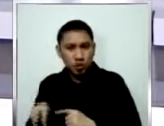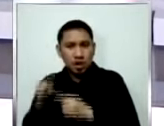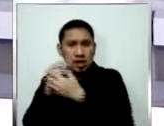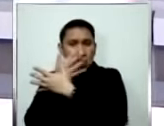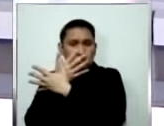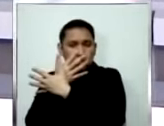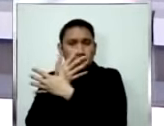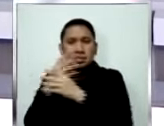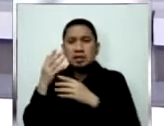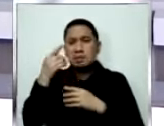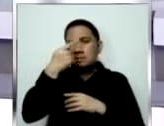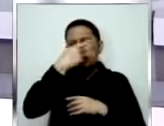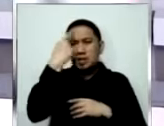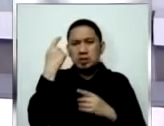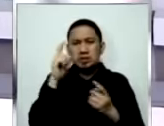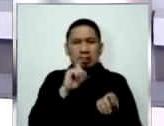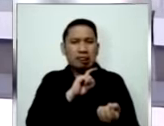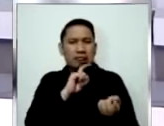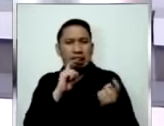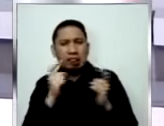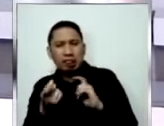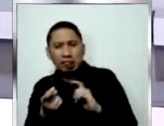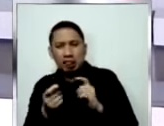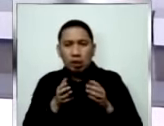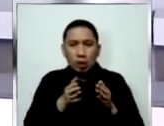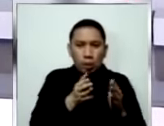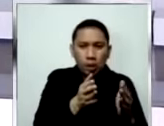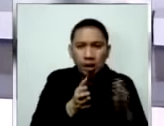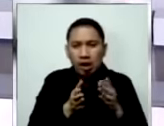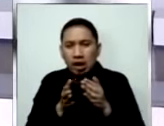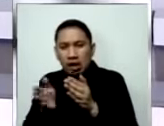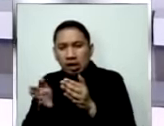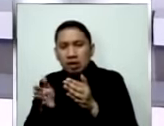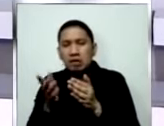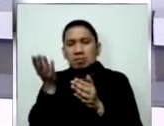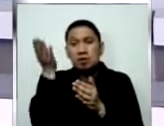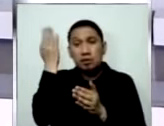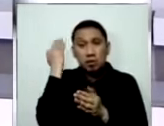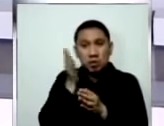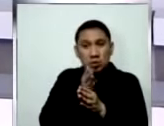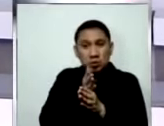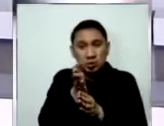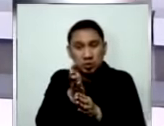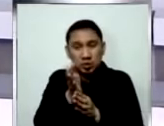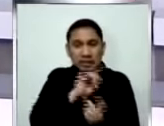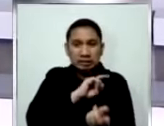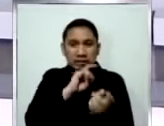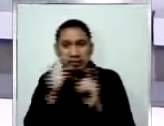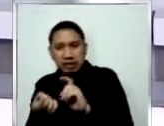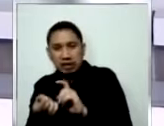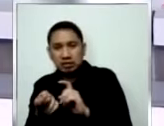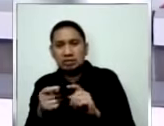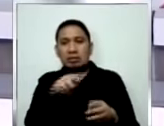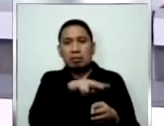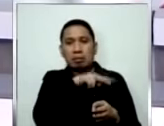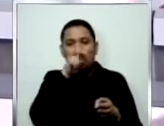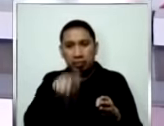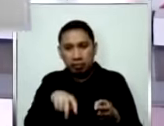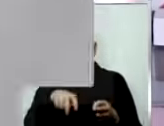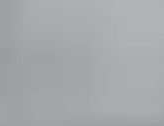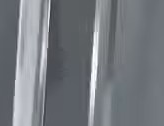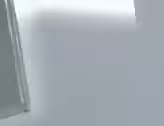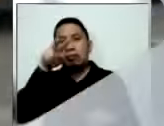mga pagbabago sa ruta, ang diretsyong biyahe ng ilang commuter noon napalitan ng 3 sakay. Nakatutok si